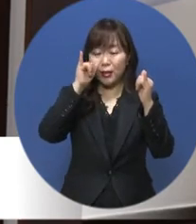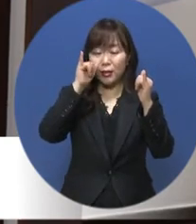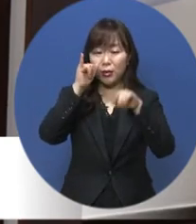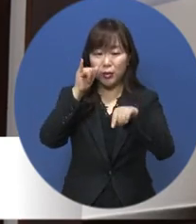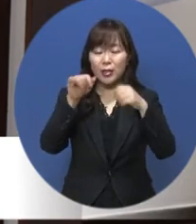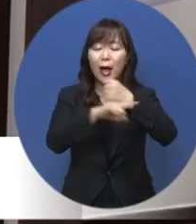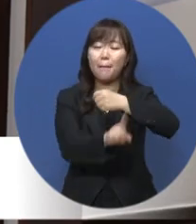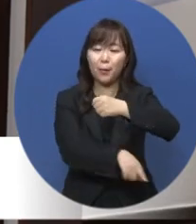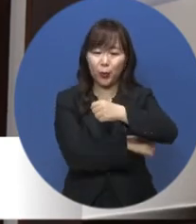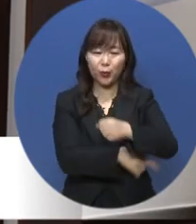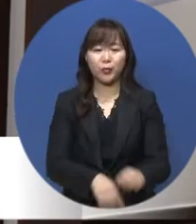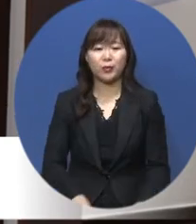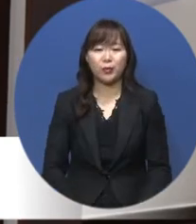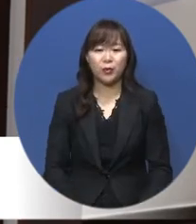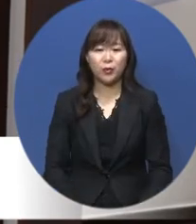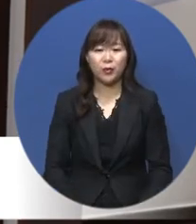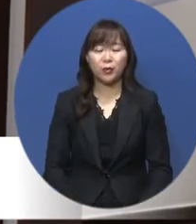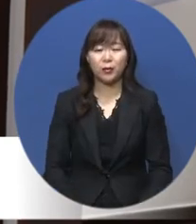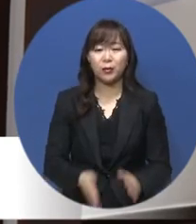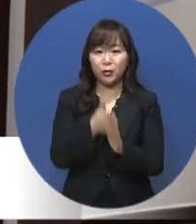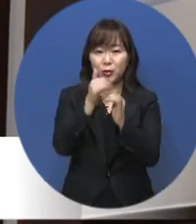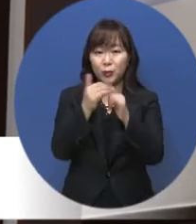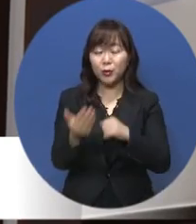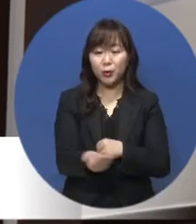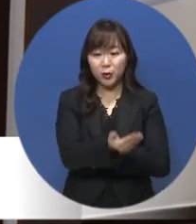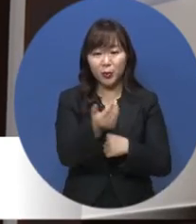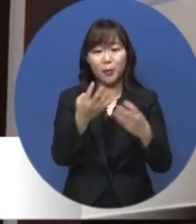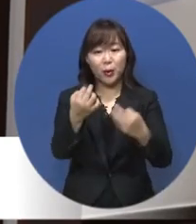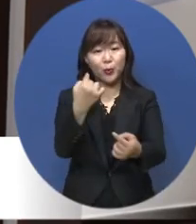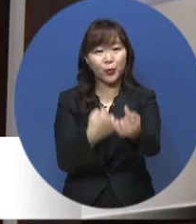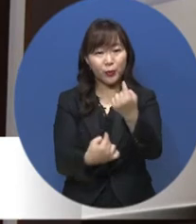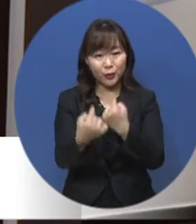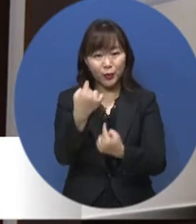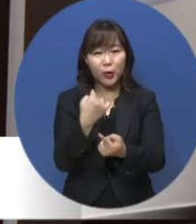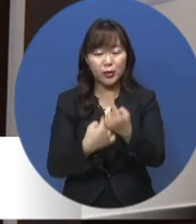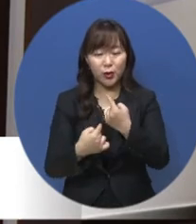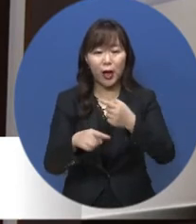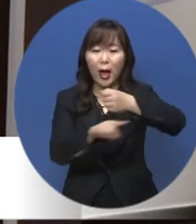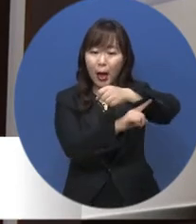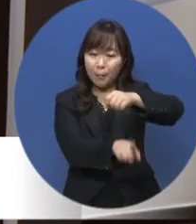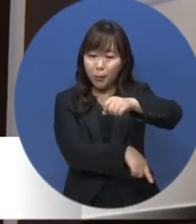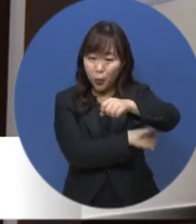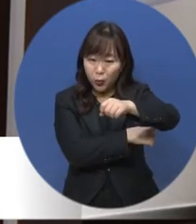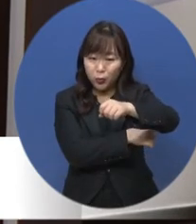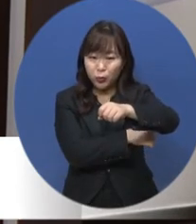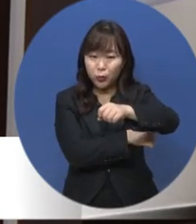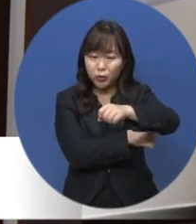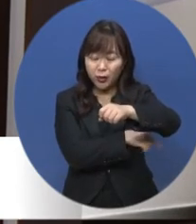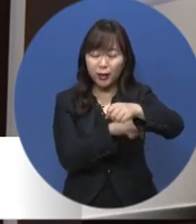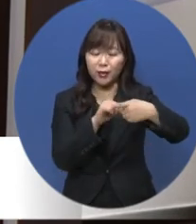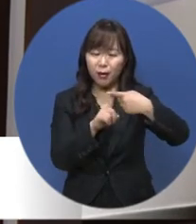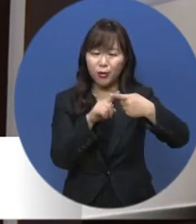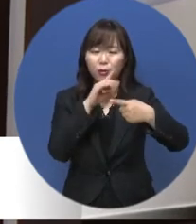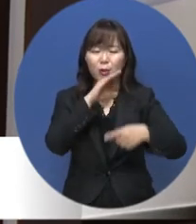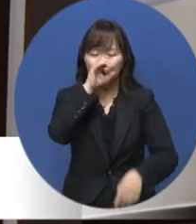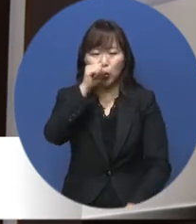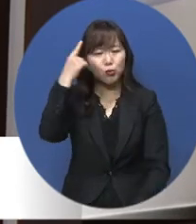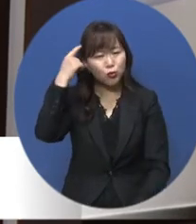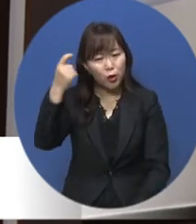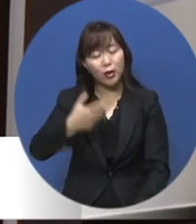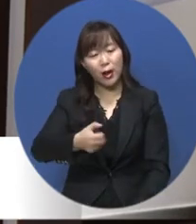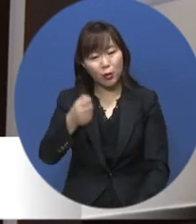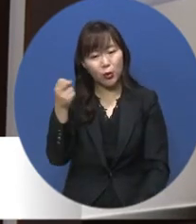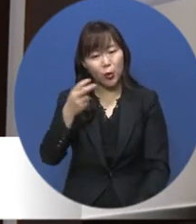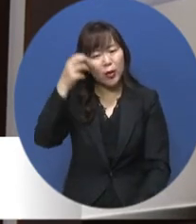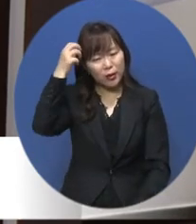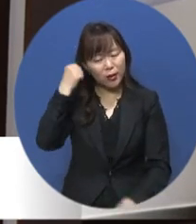한복인 것 같아요. 그래서 여기 시민분들이 많이 오셔가지고 우리 한복을 좋은 추억을 만들어 가시고